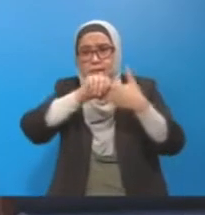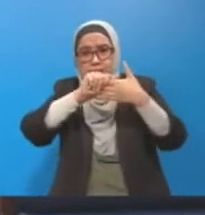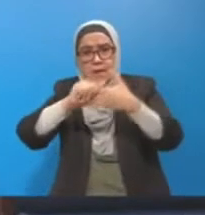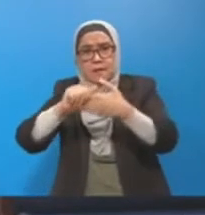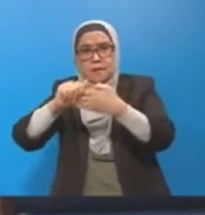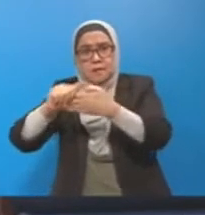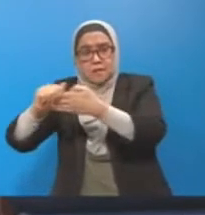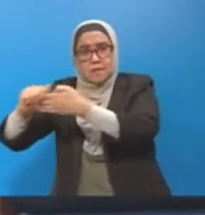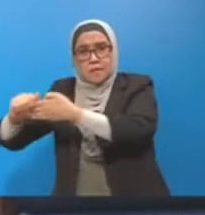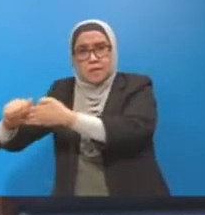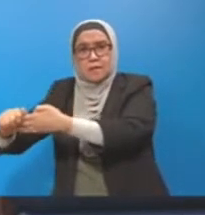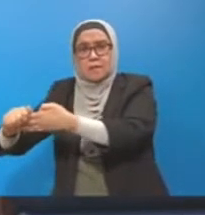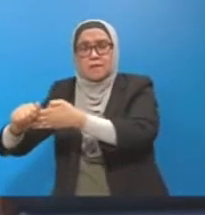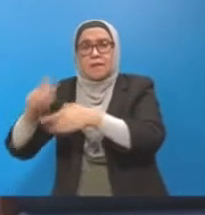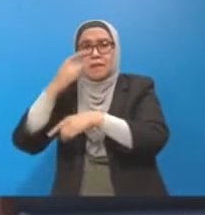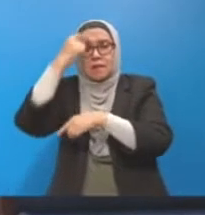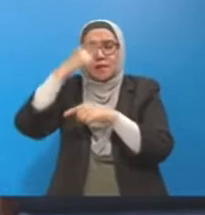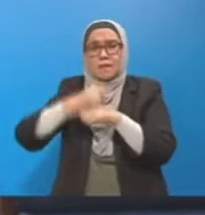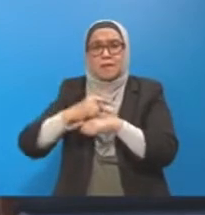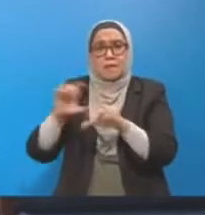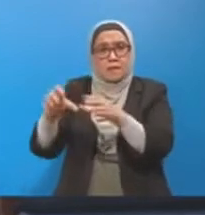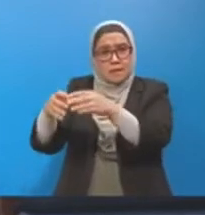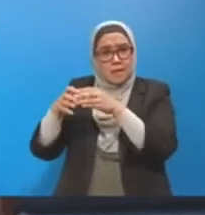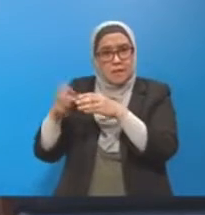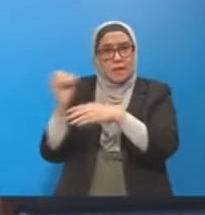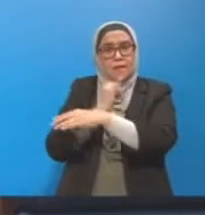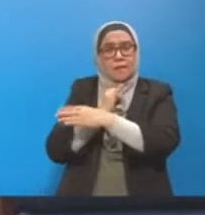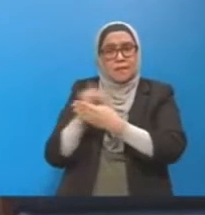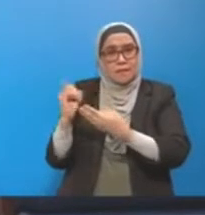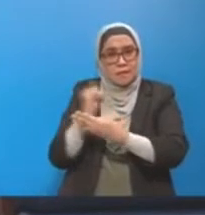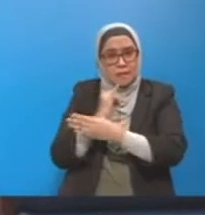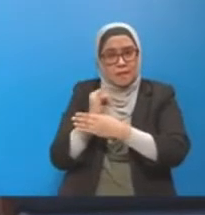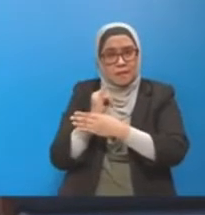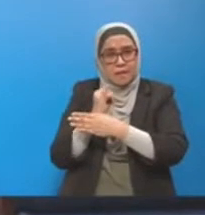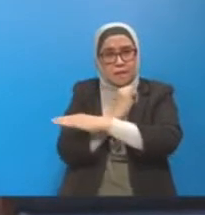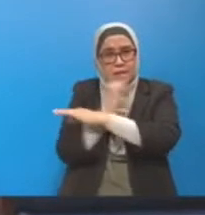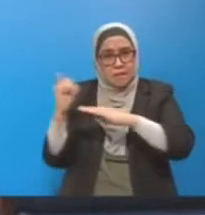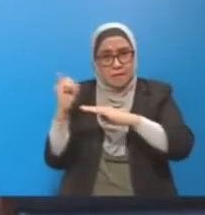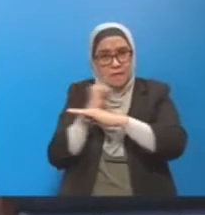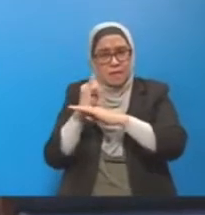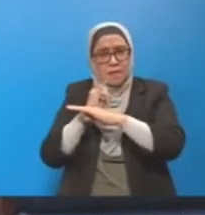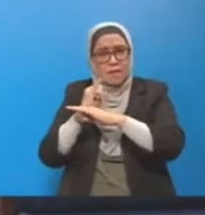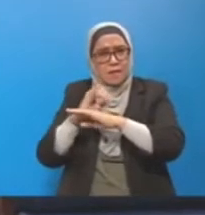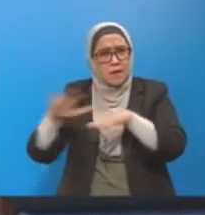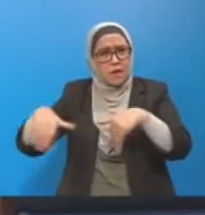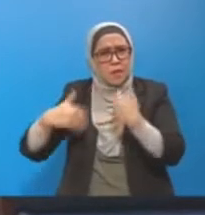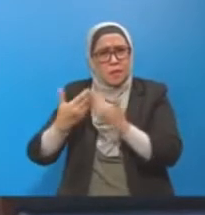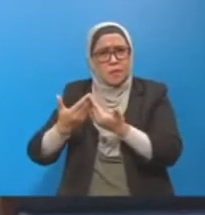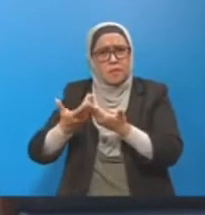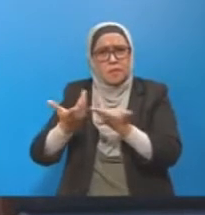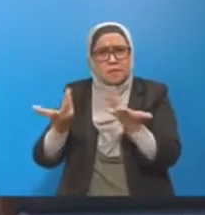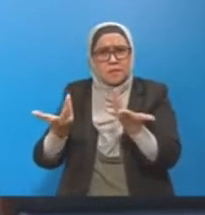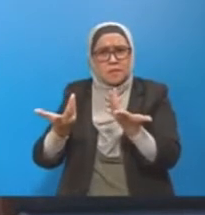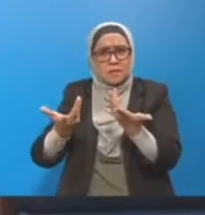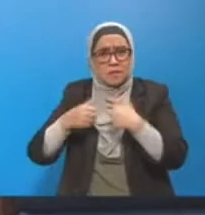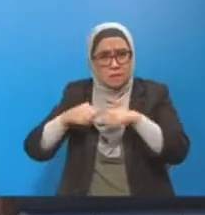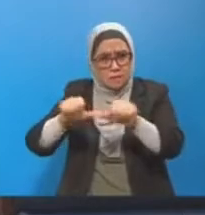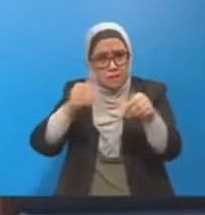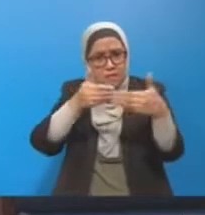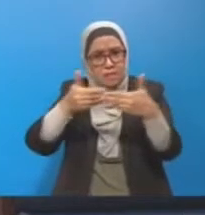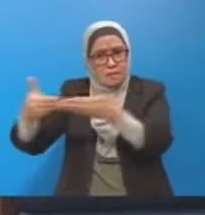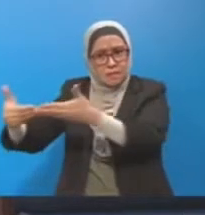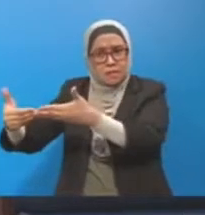dalam Ushul yang telah disebutkan oleh yang belum mati mana menteri ianya diteruskan itu yang pertama Dayak kedua berkaitan